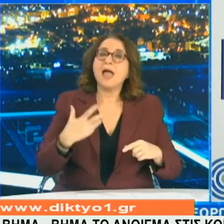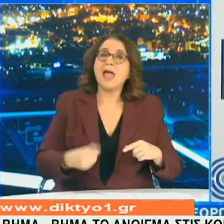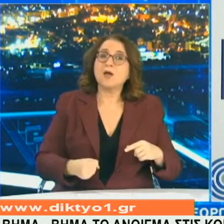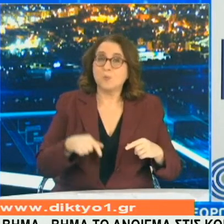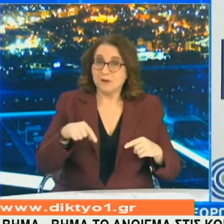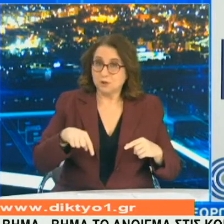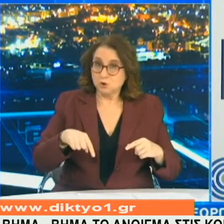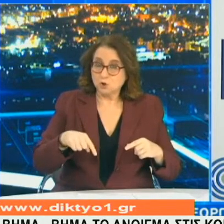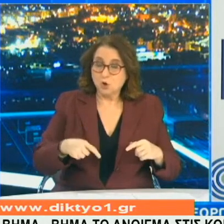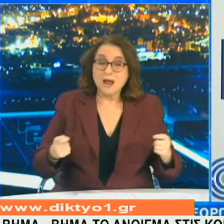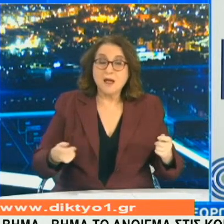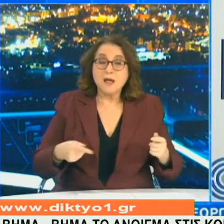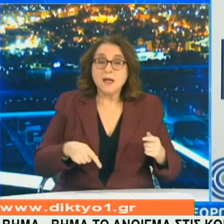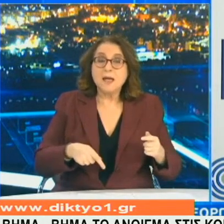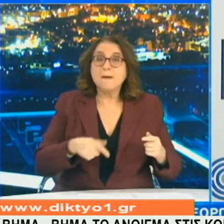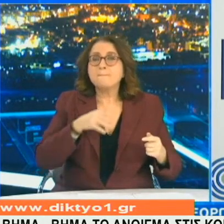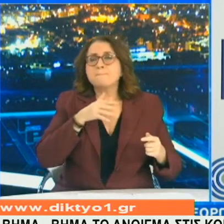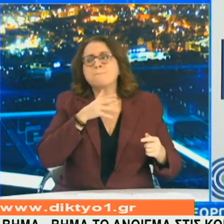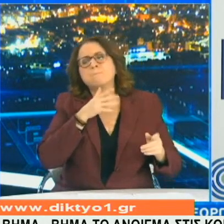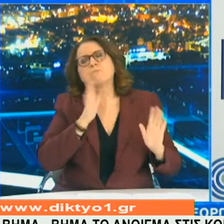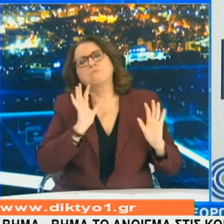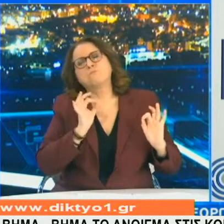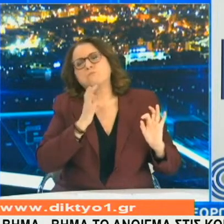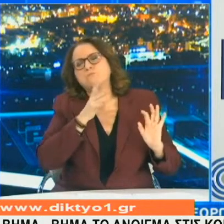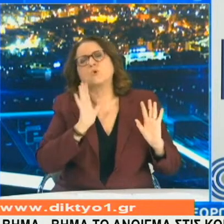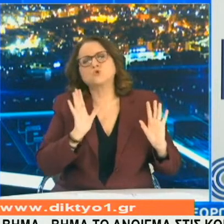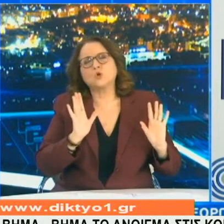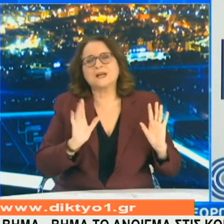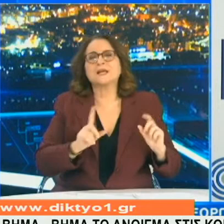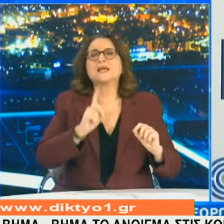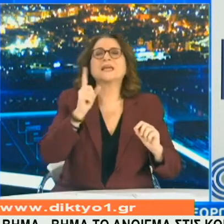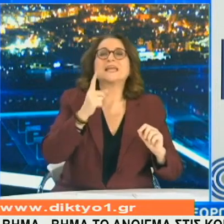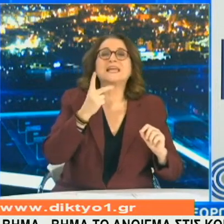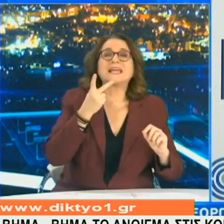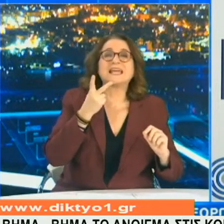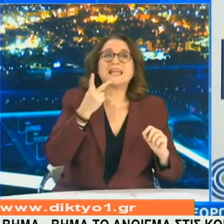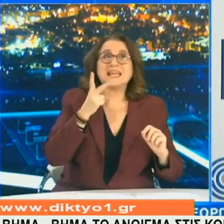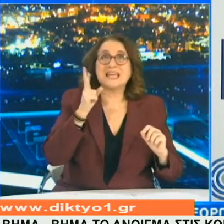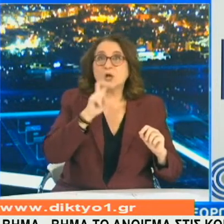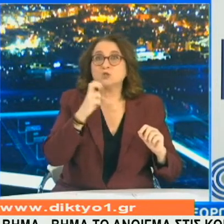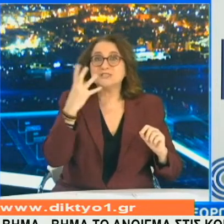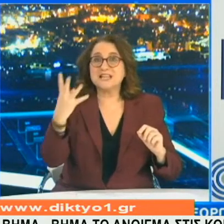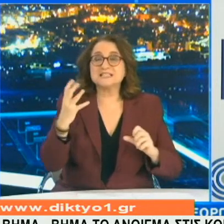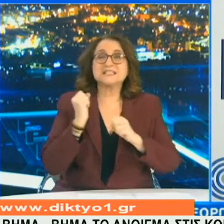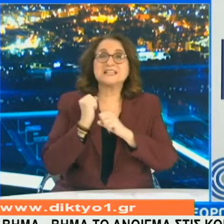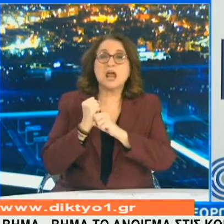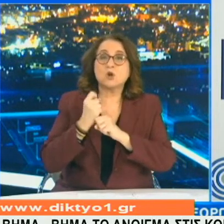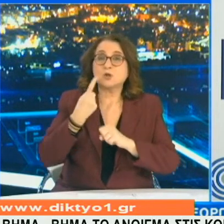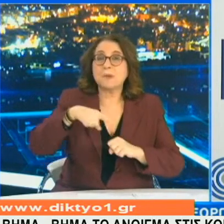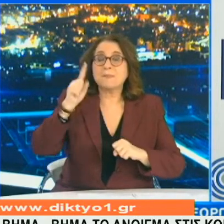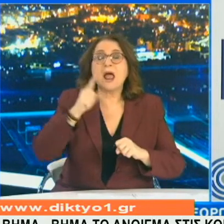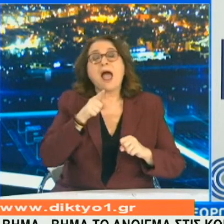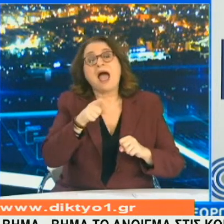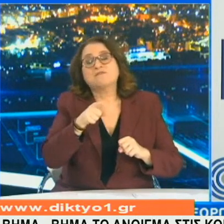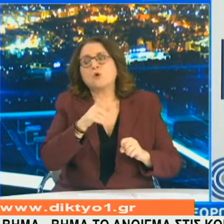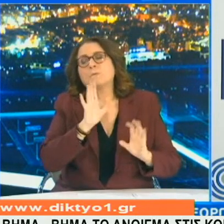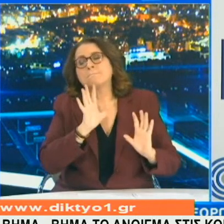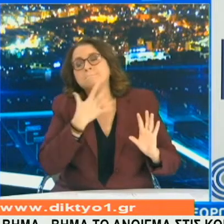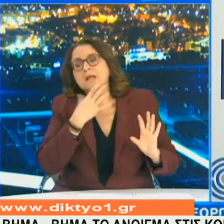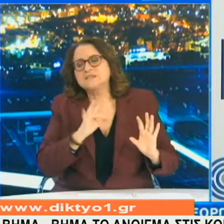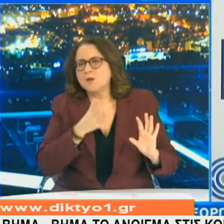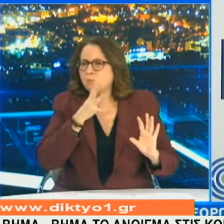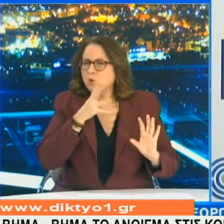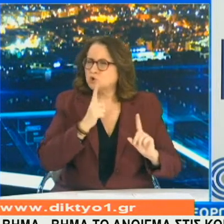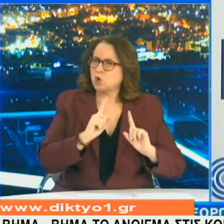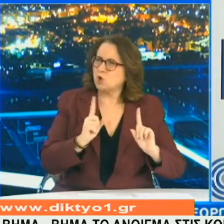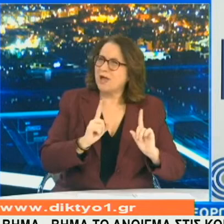προαιρετική λειτουργία για την Κυριακή 24 Ιανουαρίου. Ο λόγος που βάζουμε την